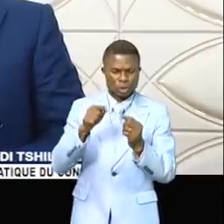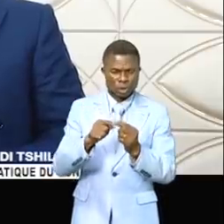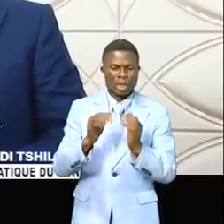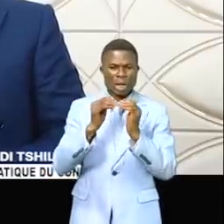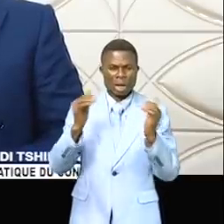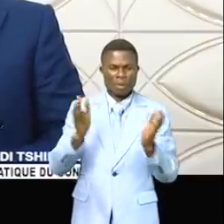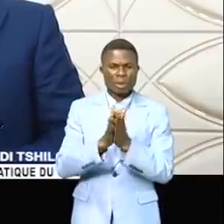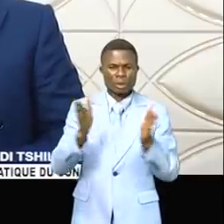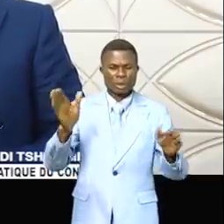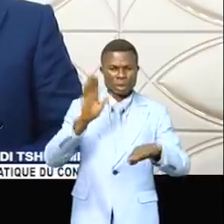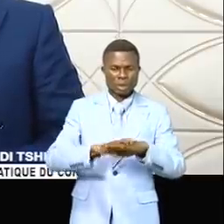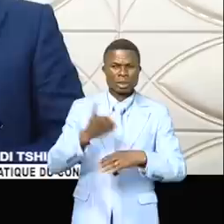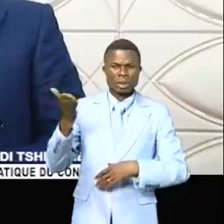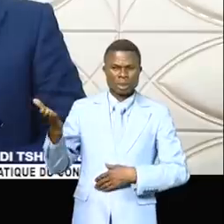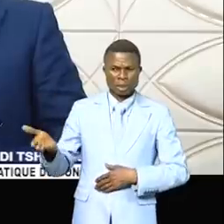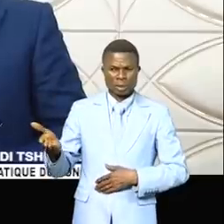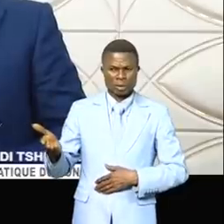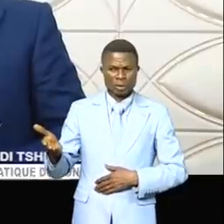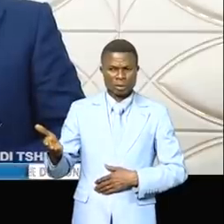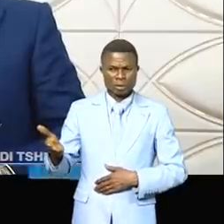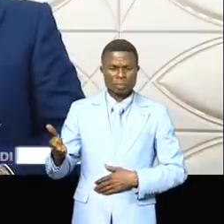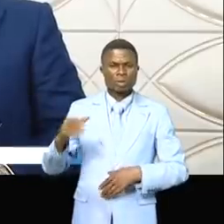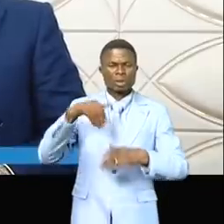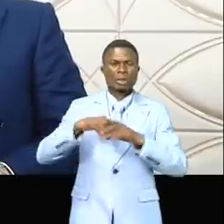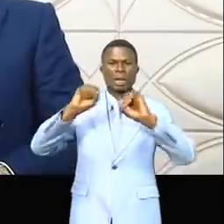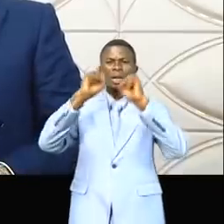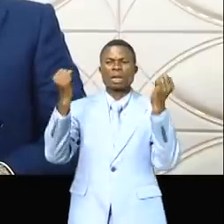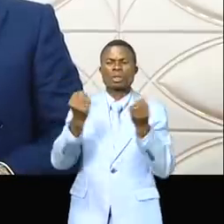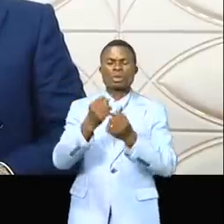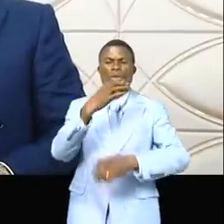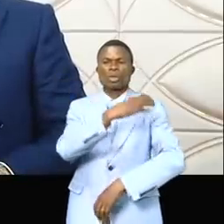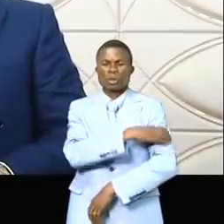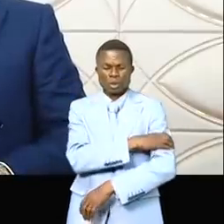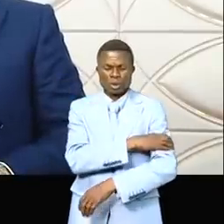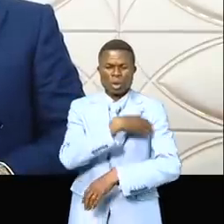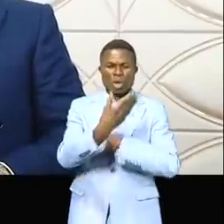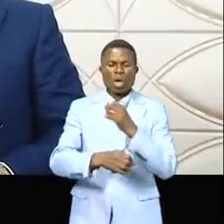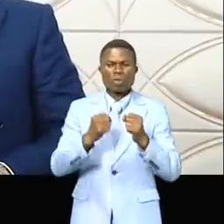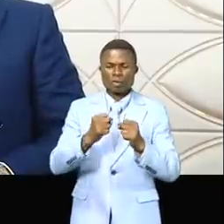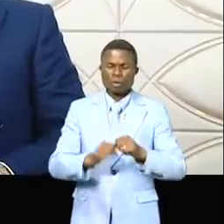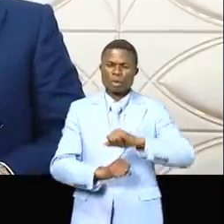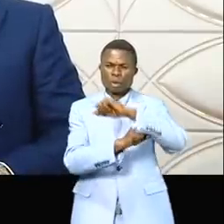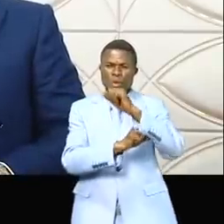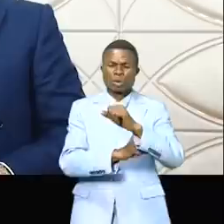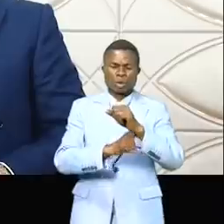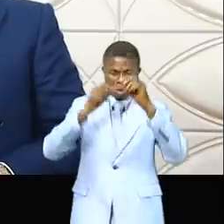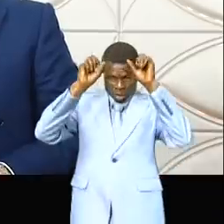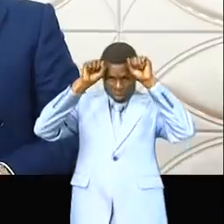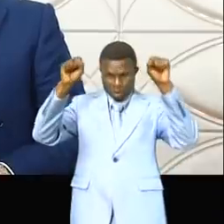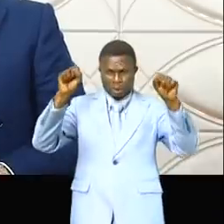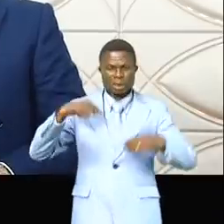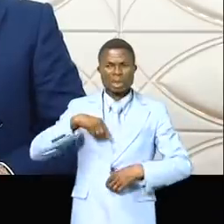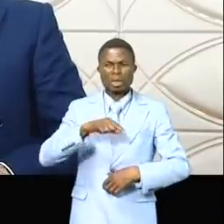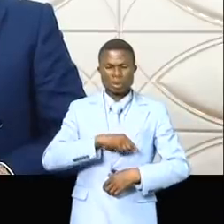rétablissement total de la paix. À la société civile de se mobiliser derrière nos forces armées,